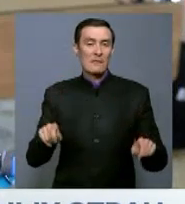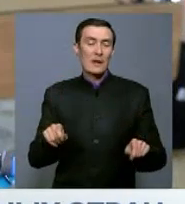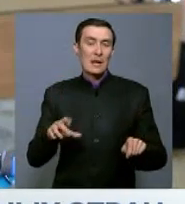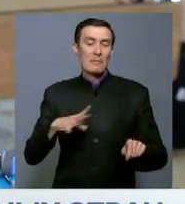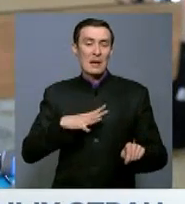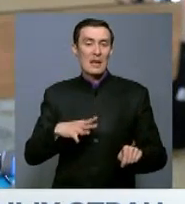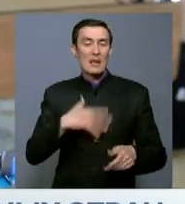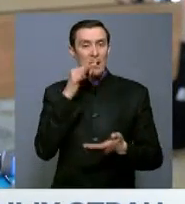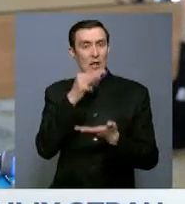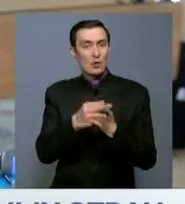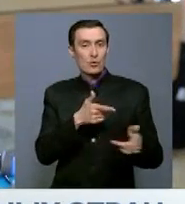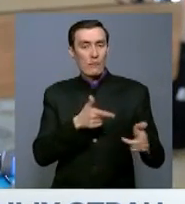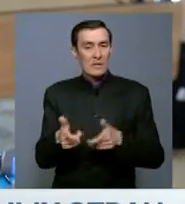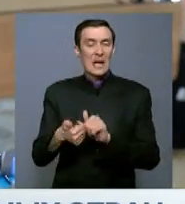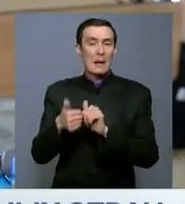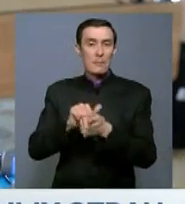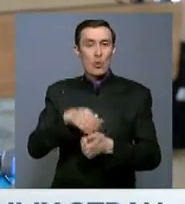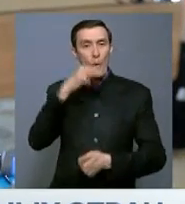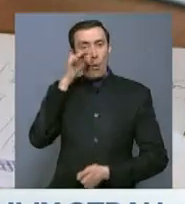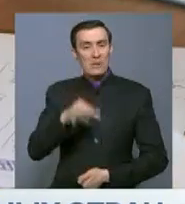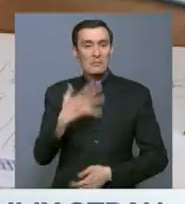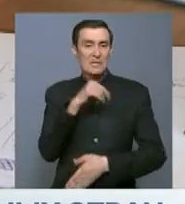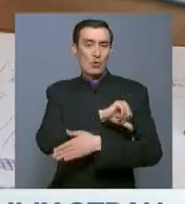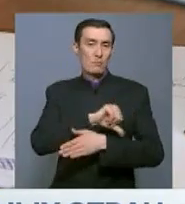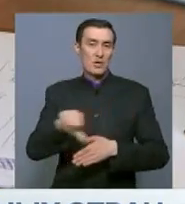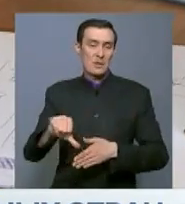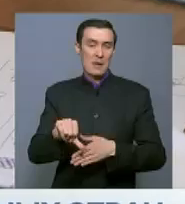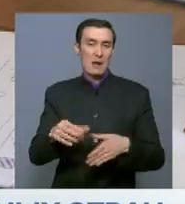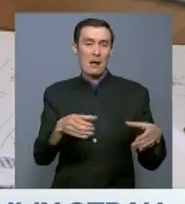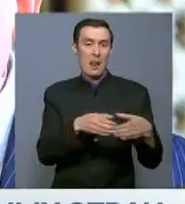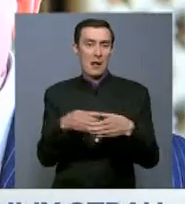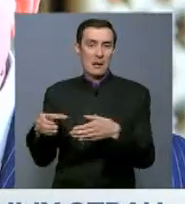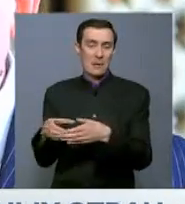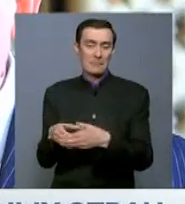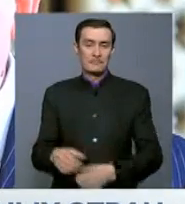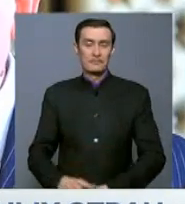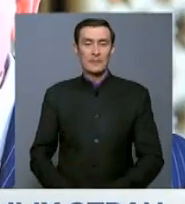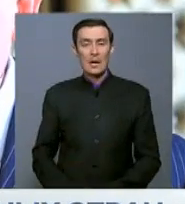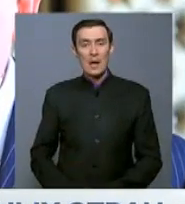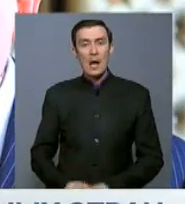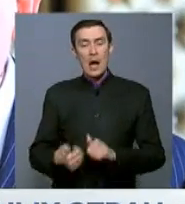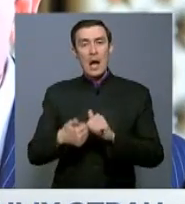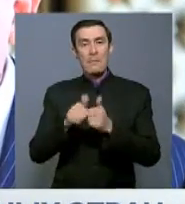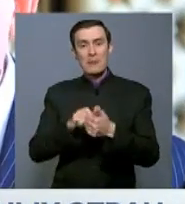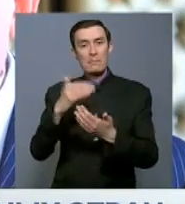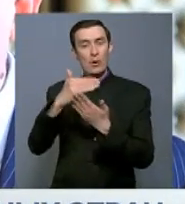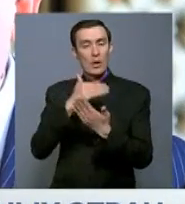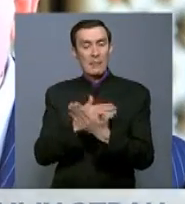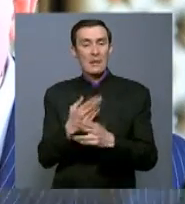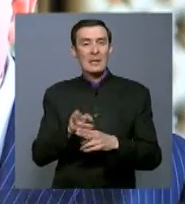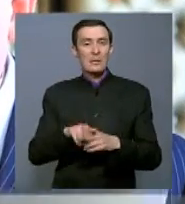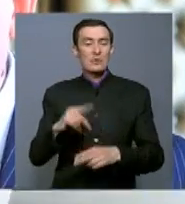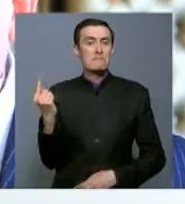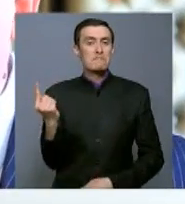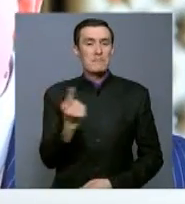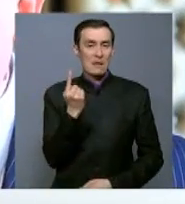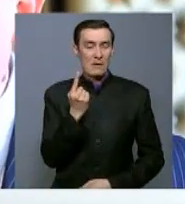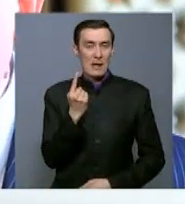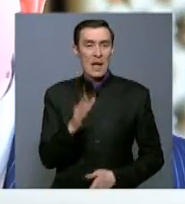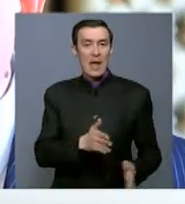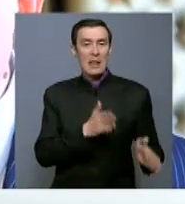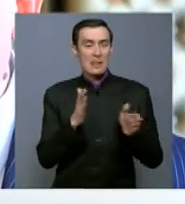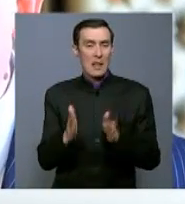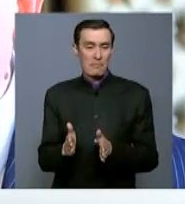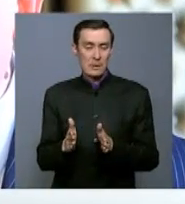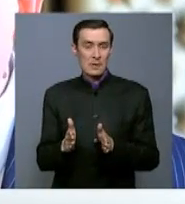Казмедиа-центре, выразили готовность к обмену опытом с зарубежными коллегами. Обмен контентом стал, так сказать, первым этапом,